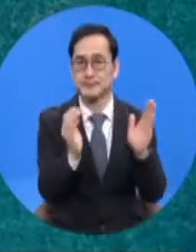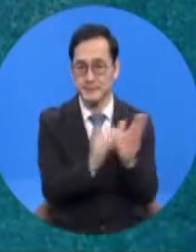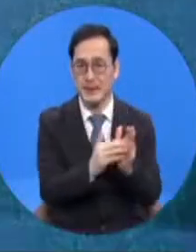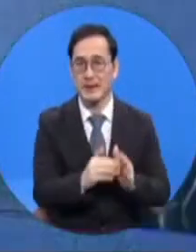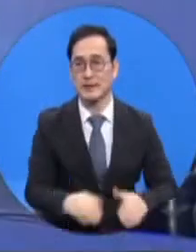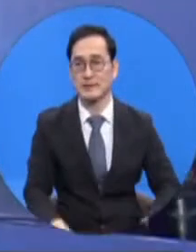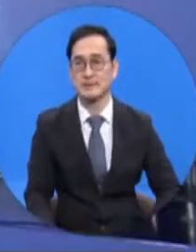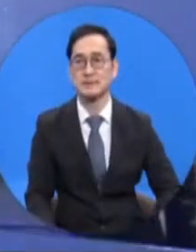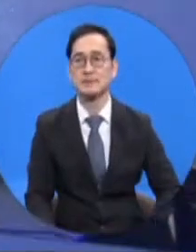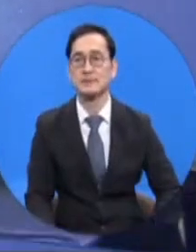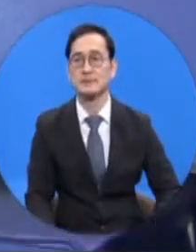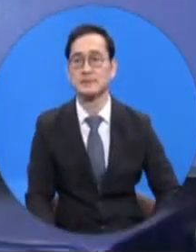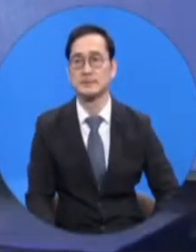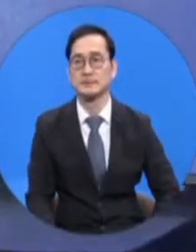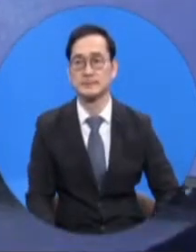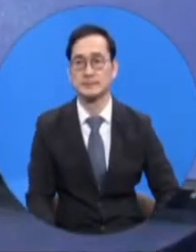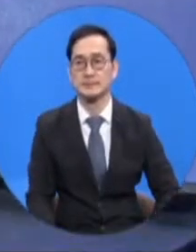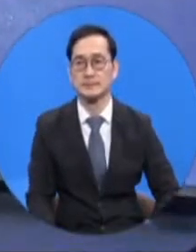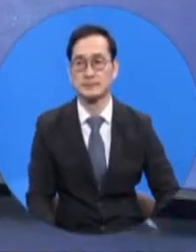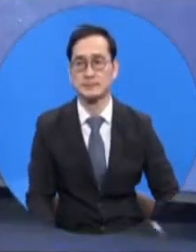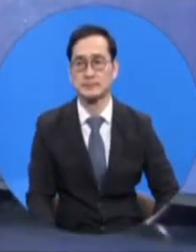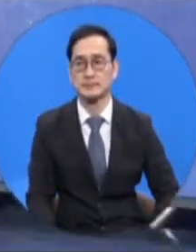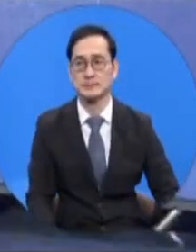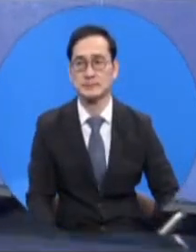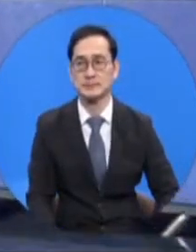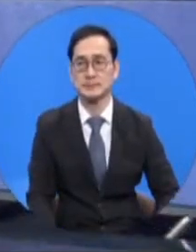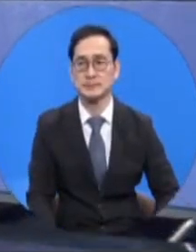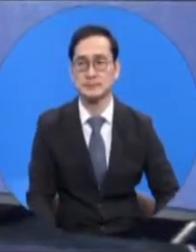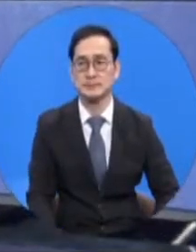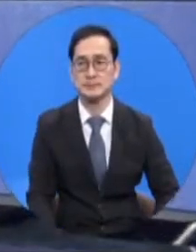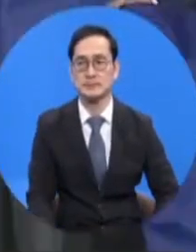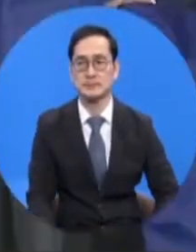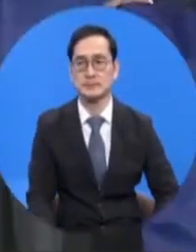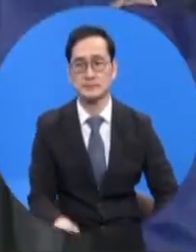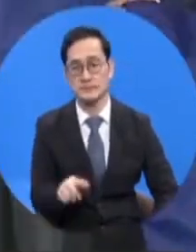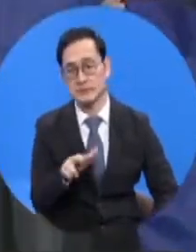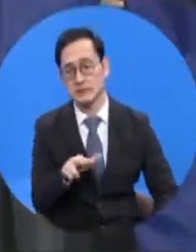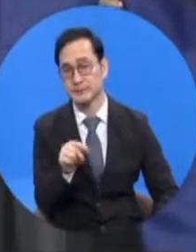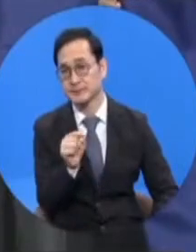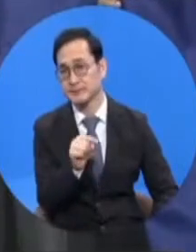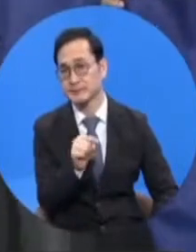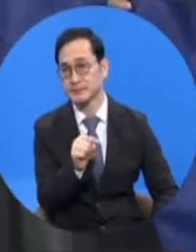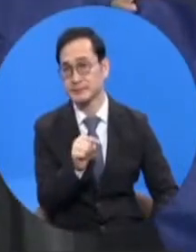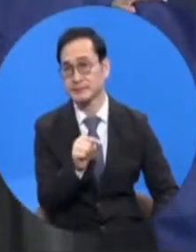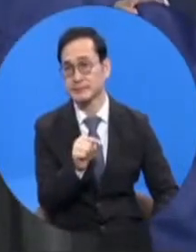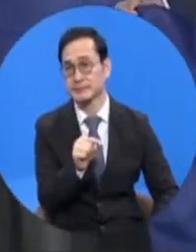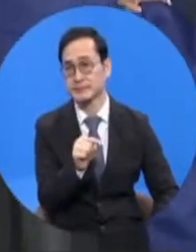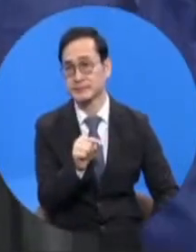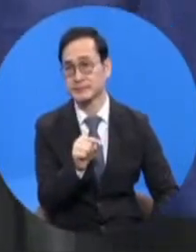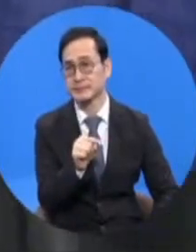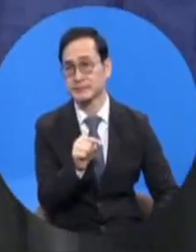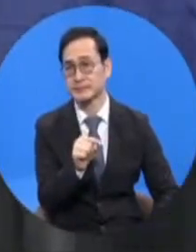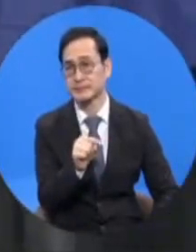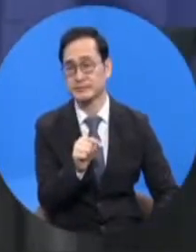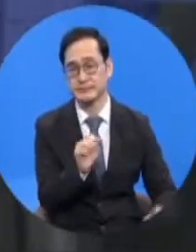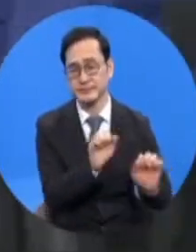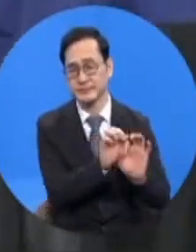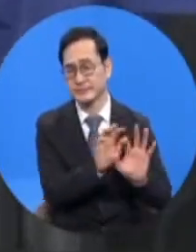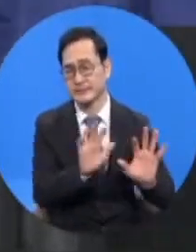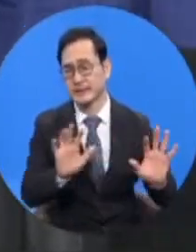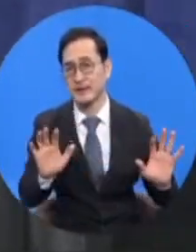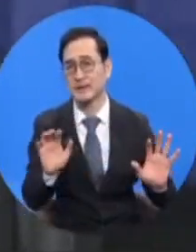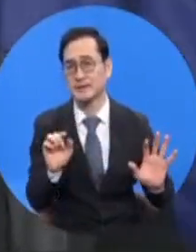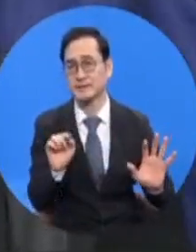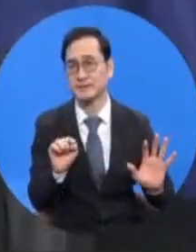규모가 꽤 컸습니다. 이 상당히 공을 들인 모습을 볼 수 있었는데요. 지금 영상으로 보고 계시는 바로 저 모습입니다. 특히 지금